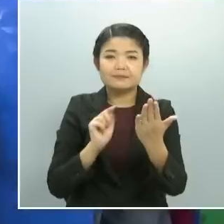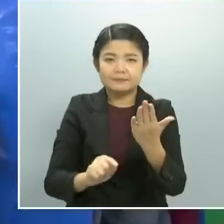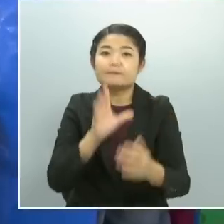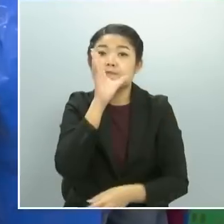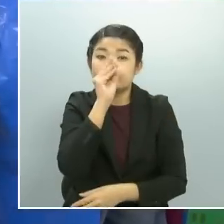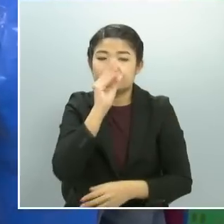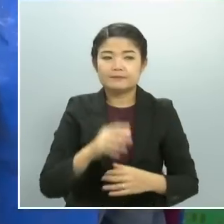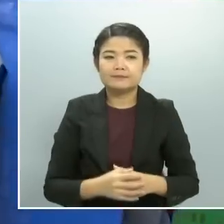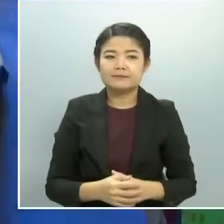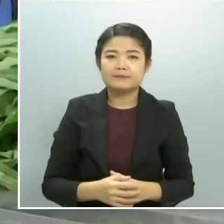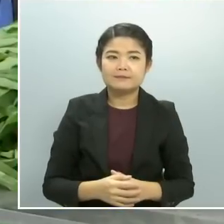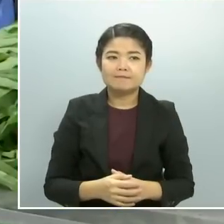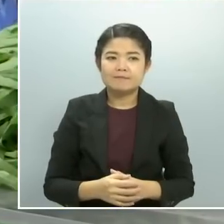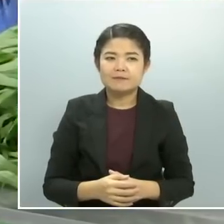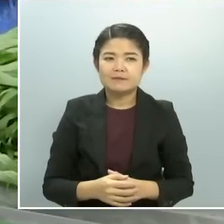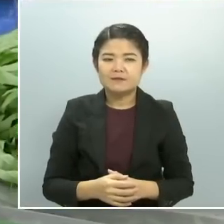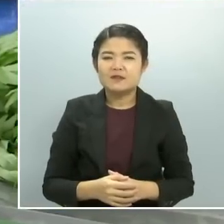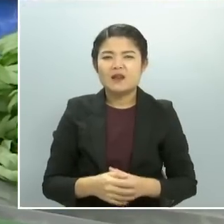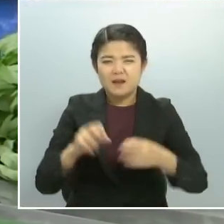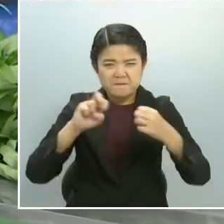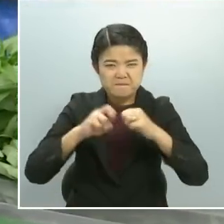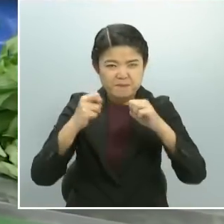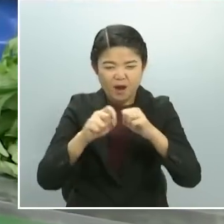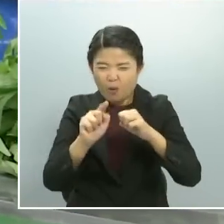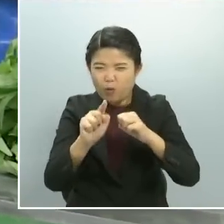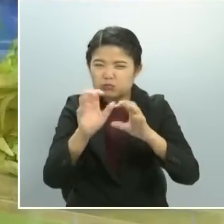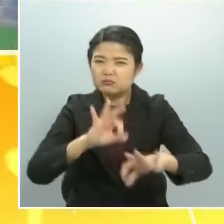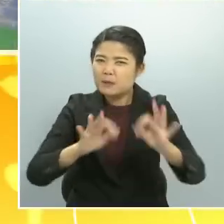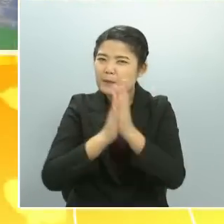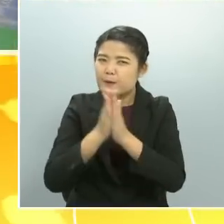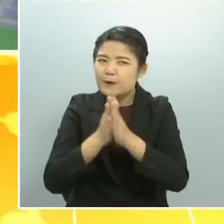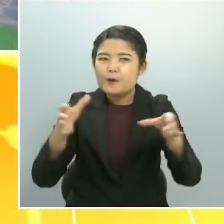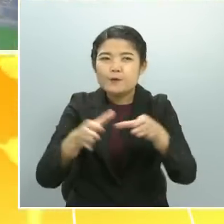เพราะฉะนั้นนี่เป็นเรื่องแรกๆที่ท้าทายรัฐบาลชุดใหม่